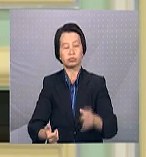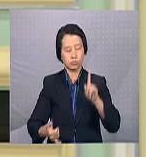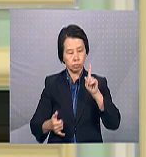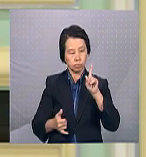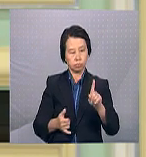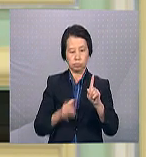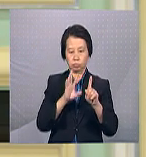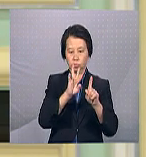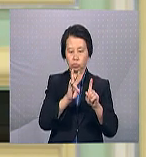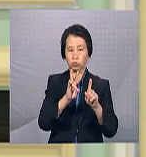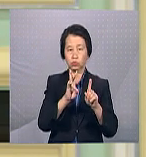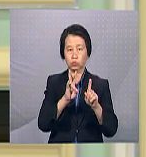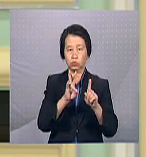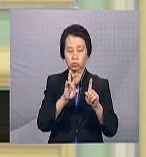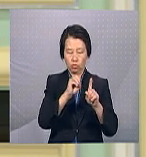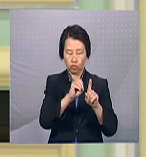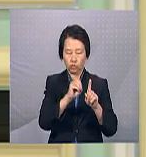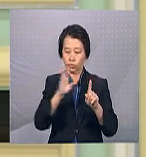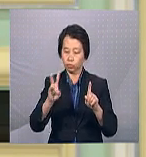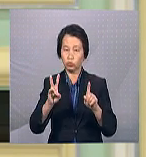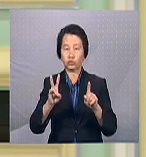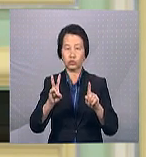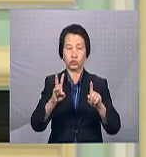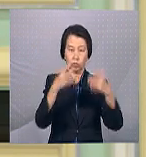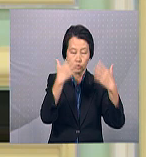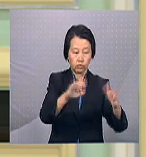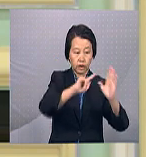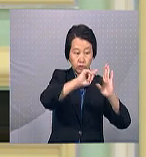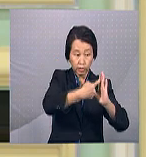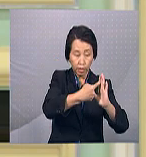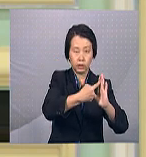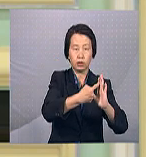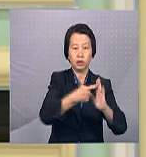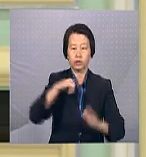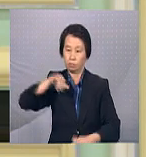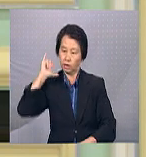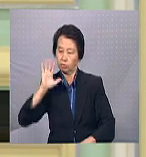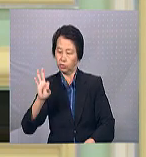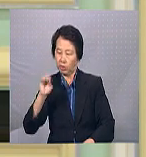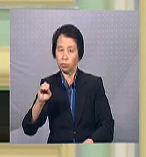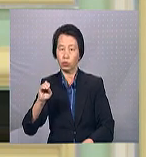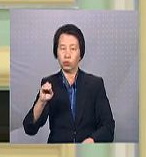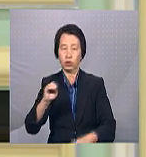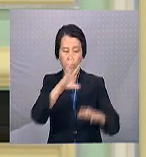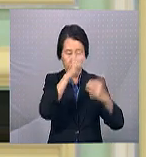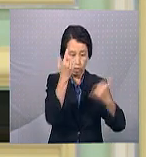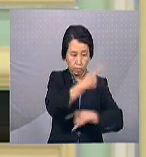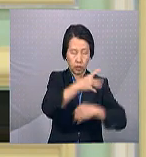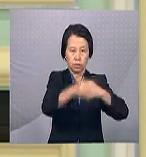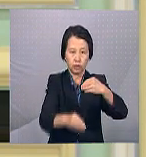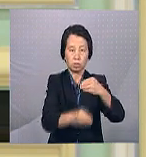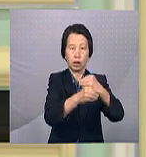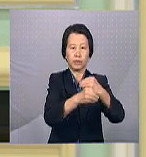107 stesen telah pun beroperasi sepenuhnya. Semalam 90, hari ini ditambah lagi